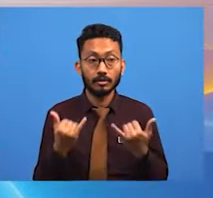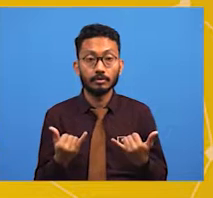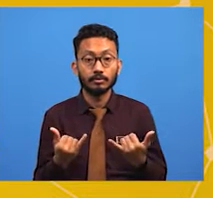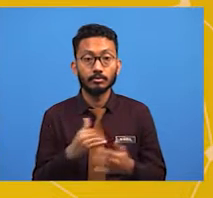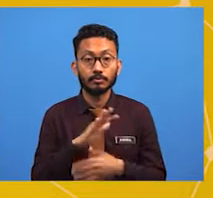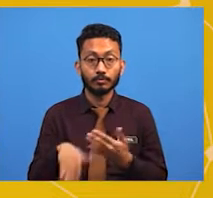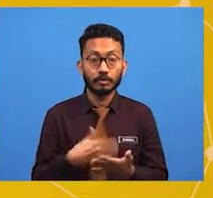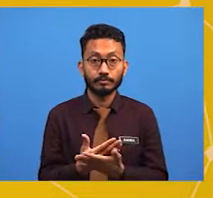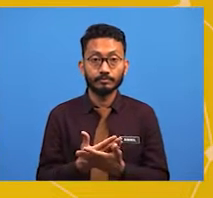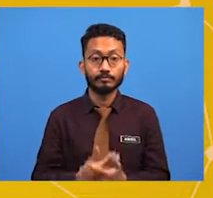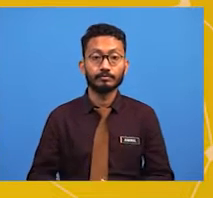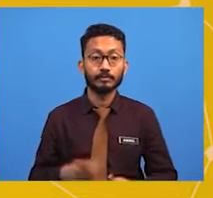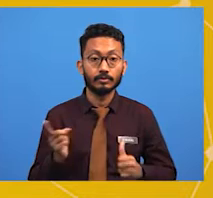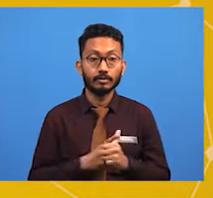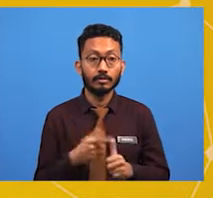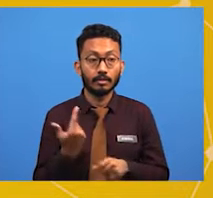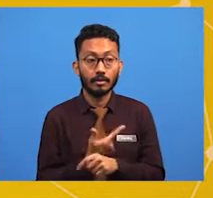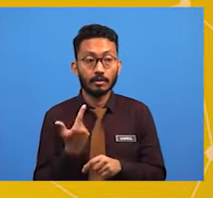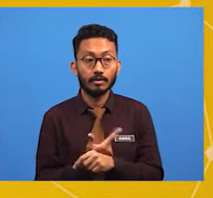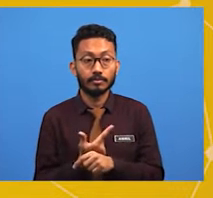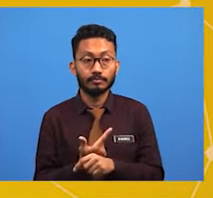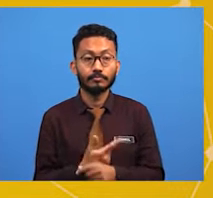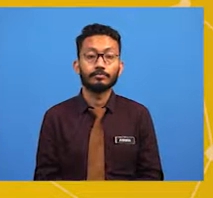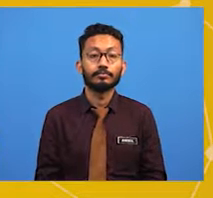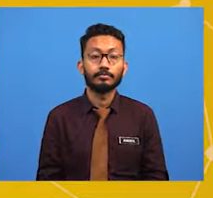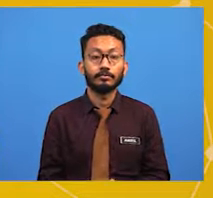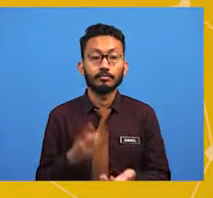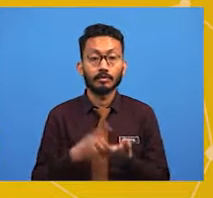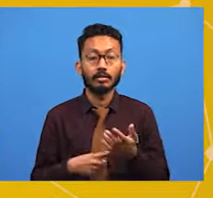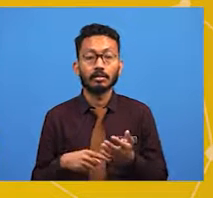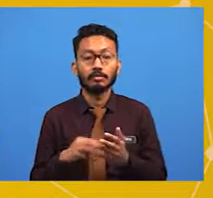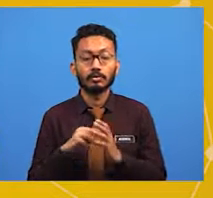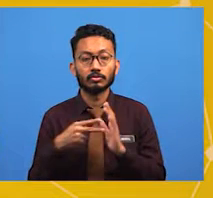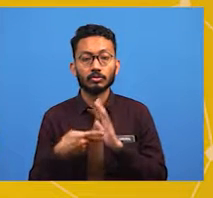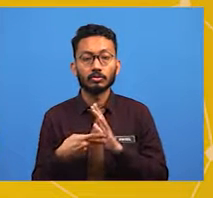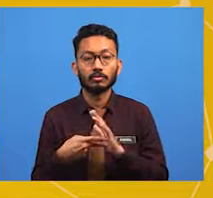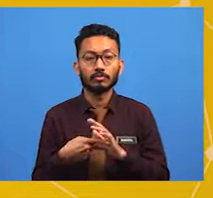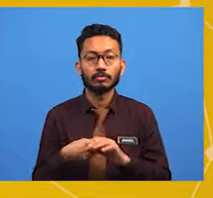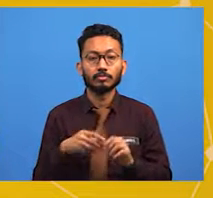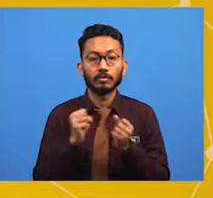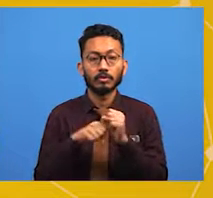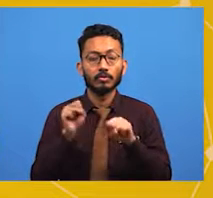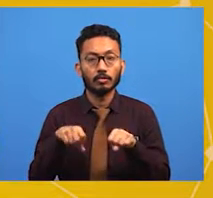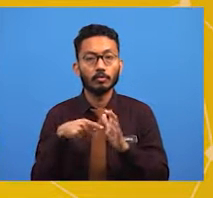sekalian. Soalan pertama, apakah maksud pemboleh ubah?